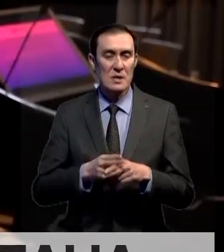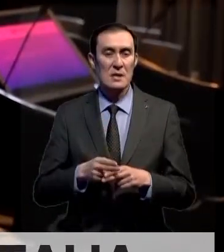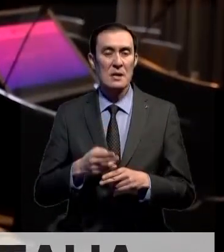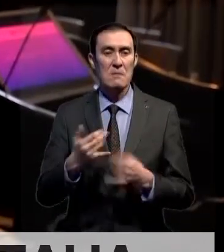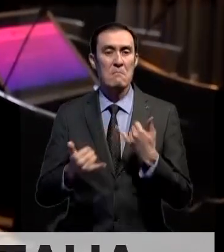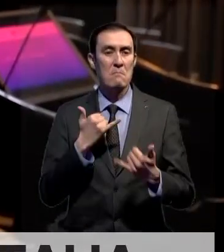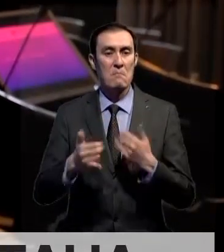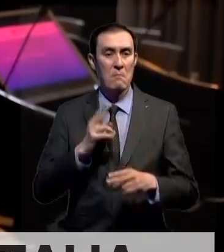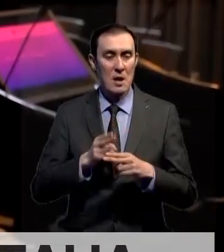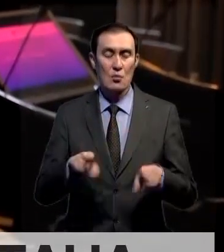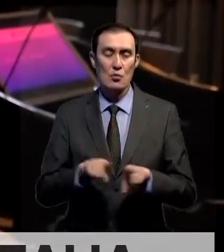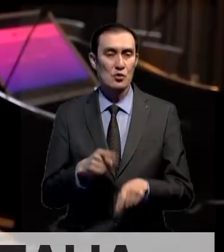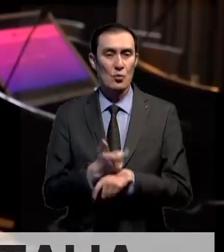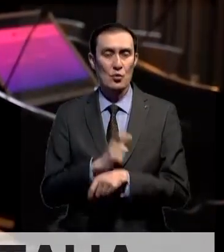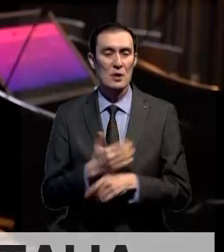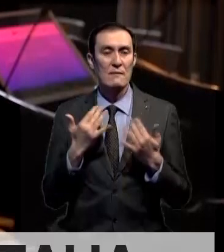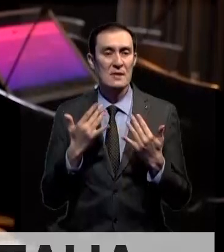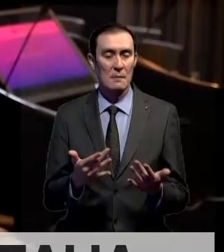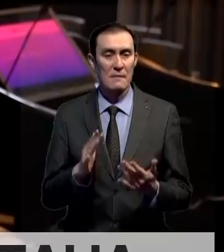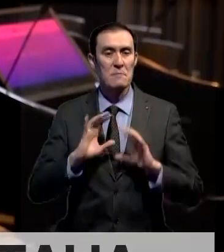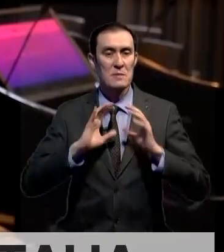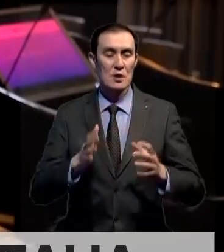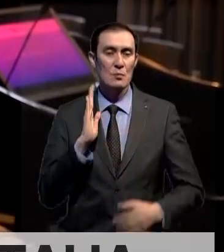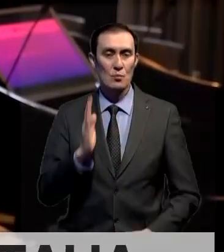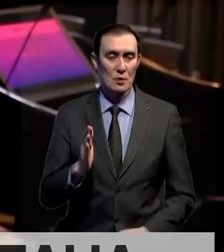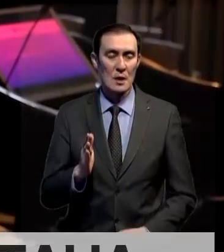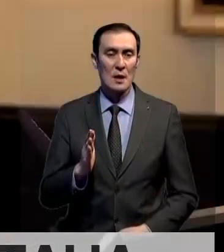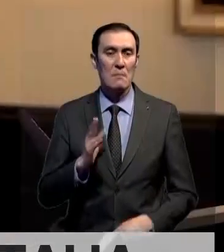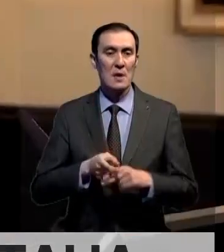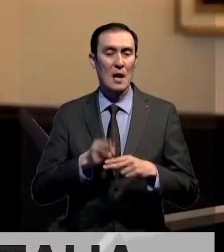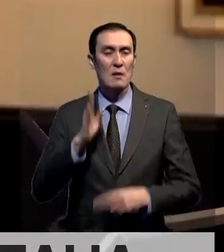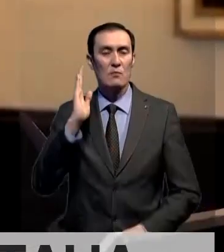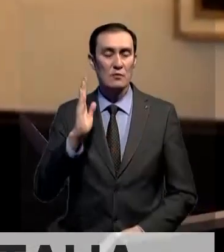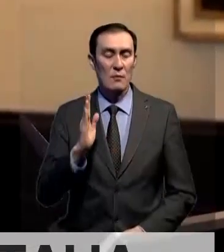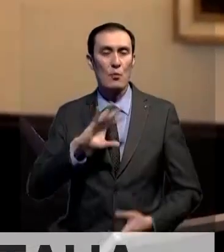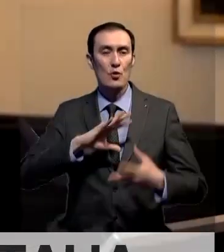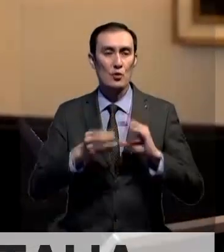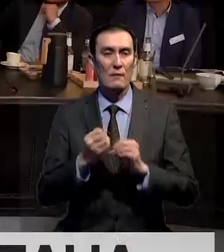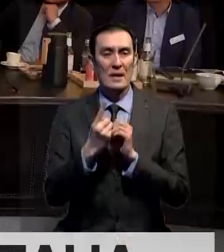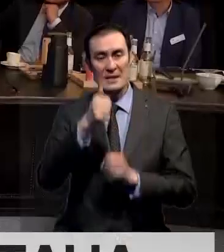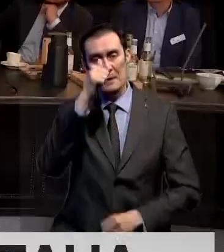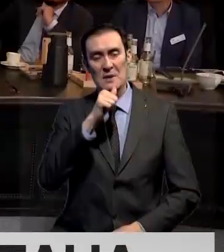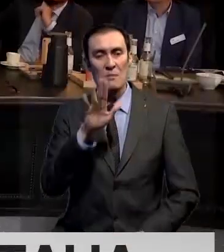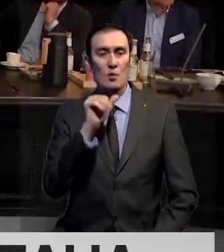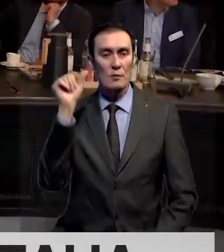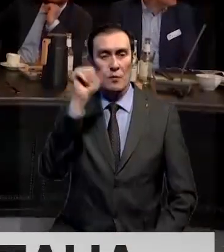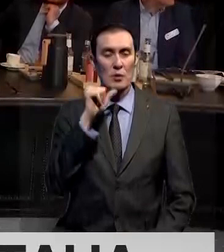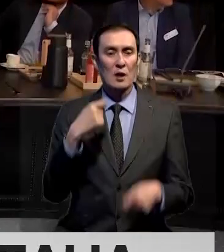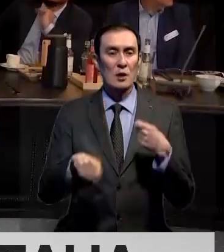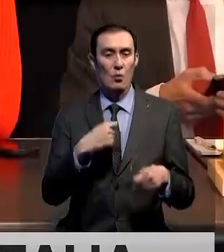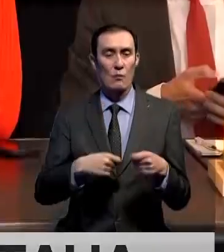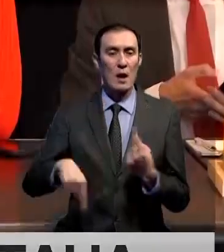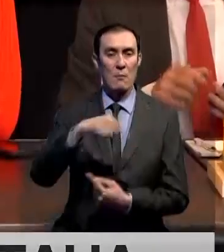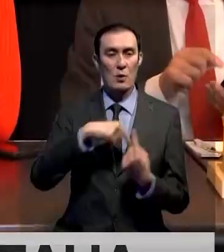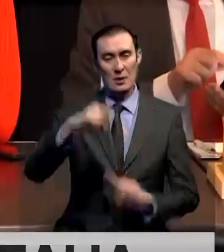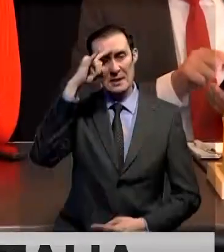медь. То есть медь, она очень востребована в мире и считается, что будет металлом будущего. По итогам 11 месяцев прошлого года товарооборот